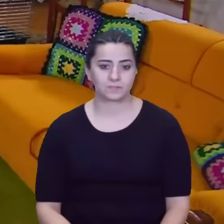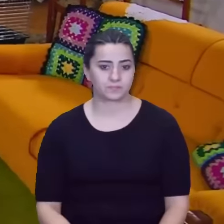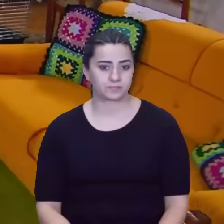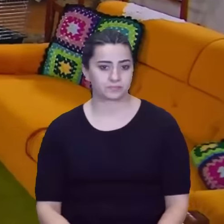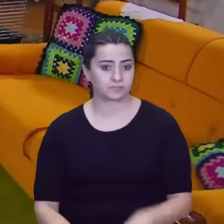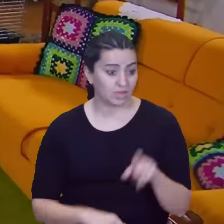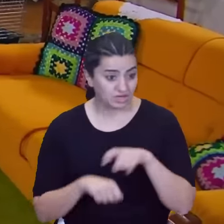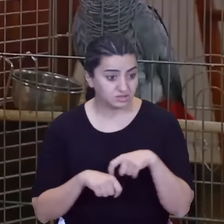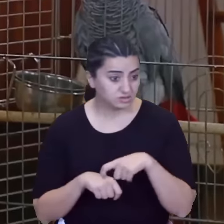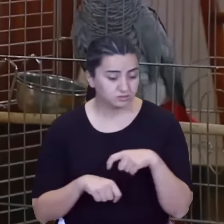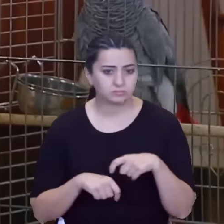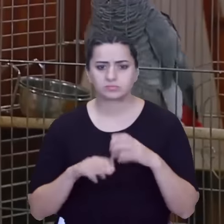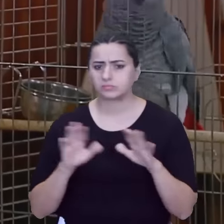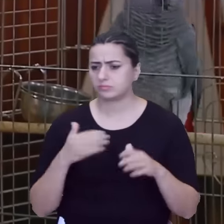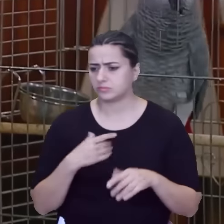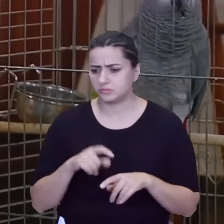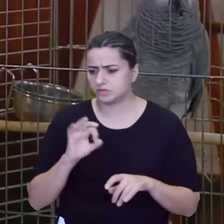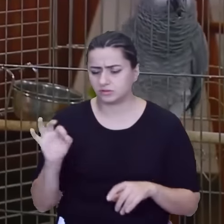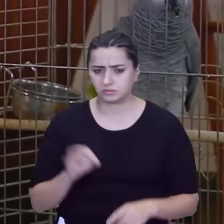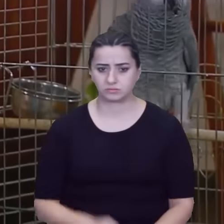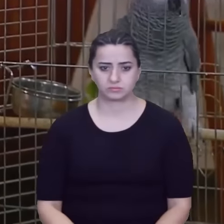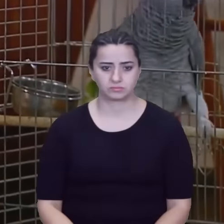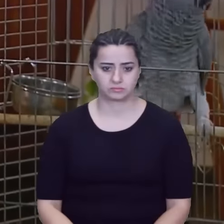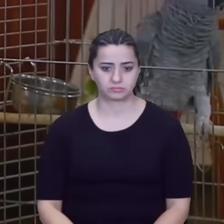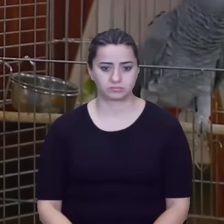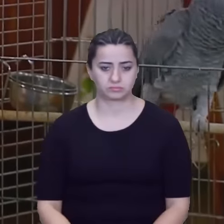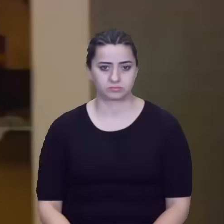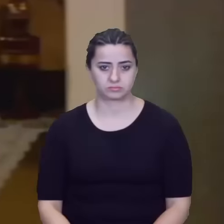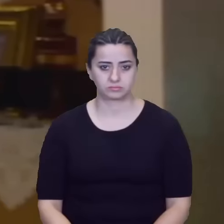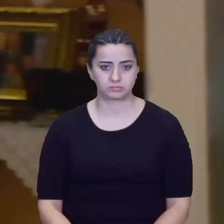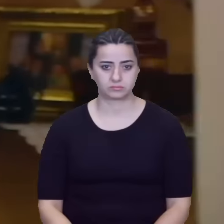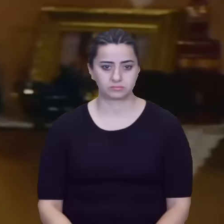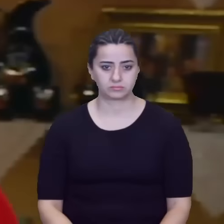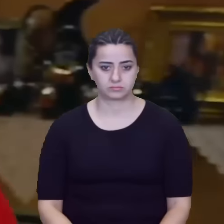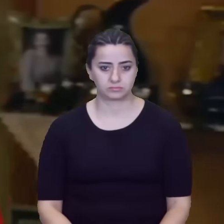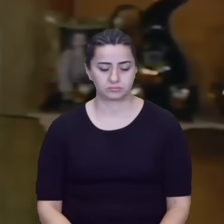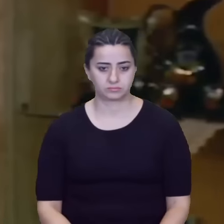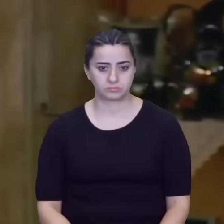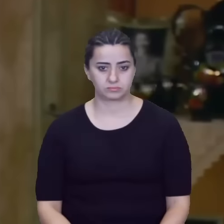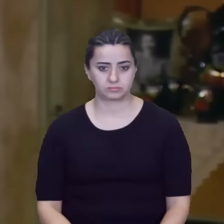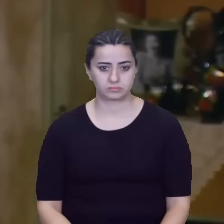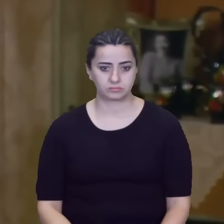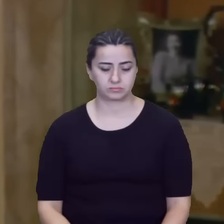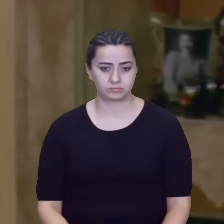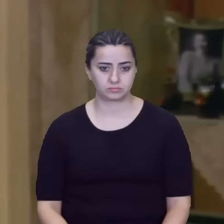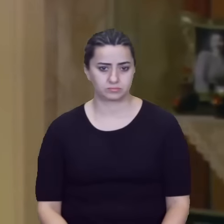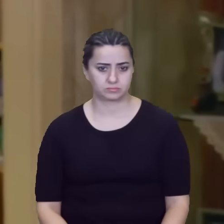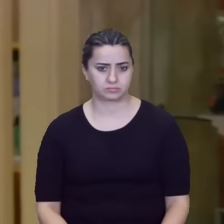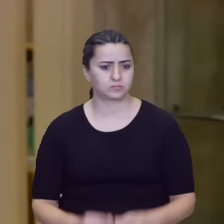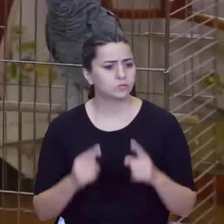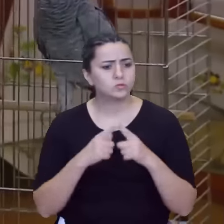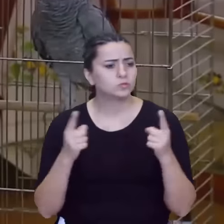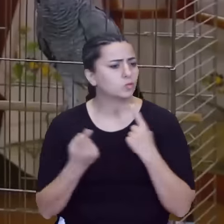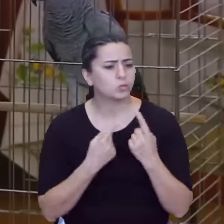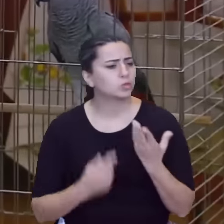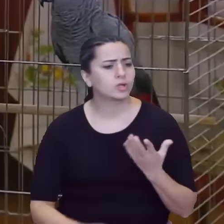Sen mi kızdırdın Çağatay? Yok ya niye kızdırayım Allah Allah. Nazlı merakla bakarak yanına geçiyor. Siz ne konuştunuz öyle uzun